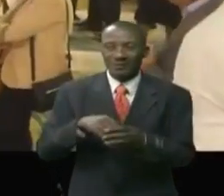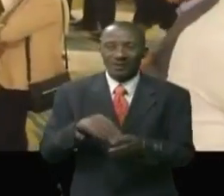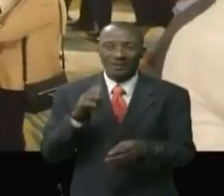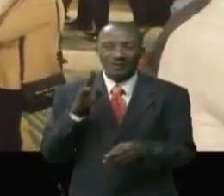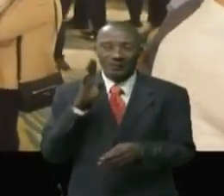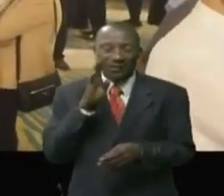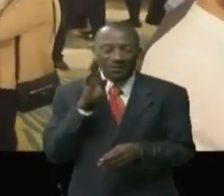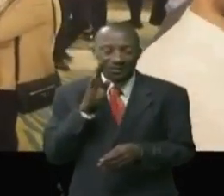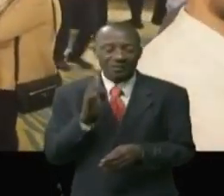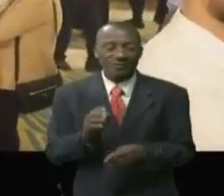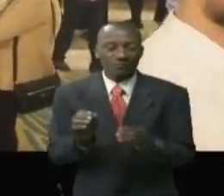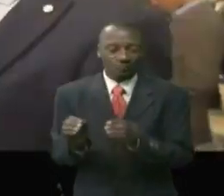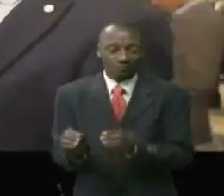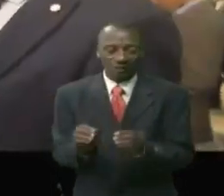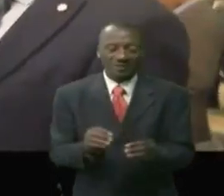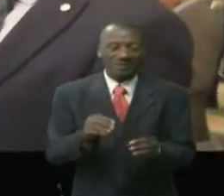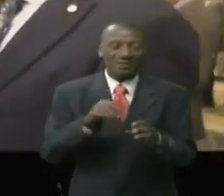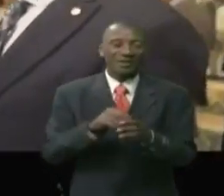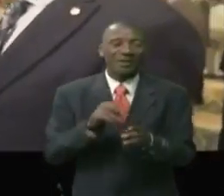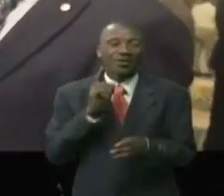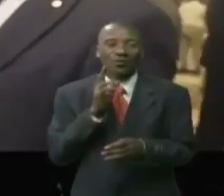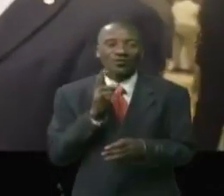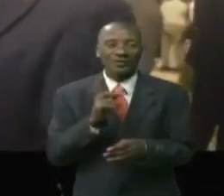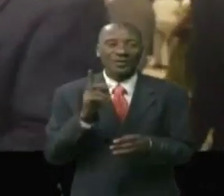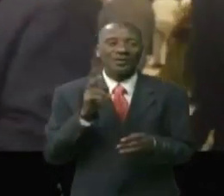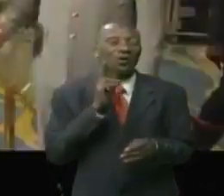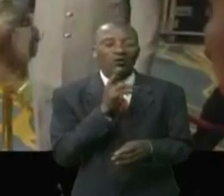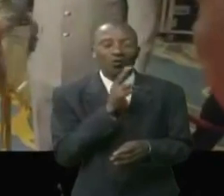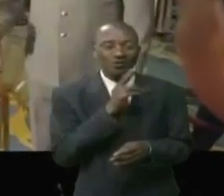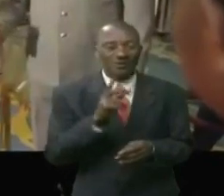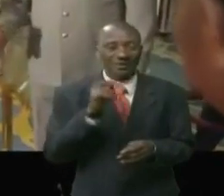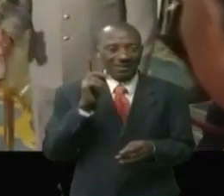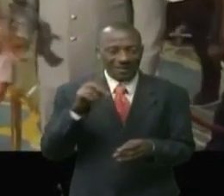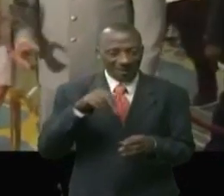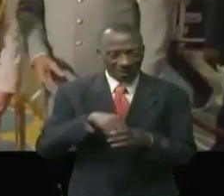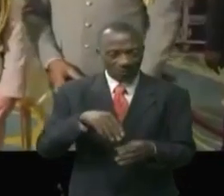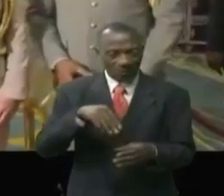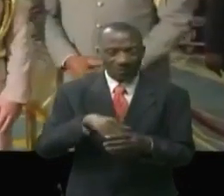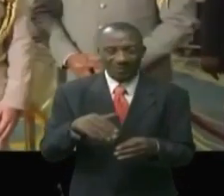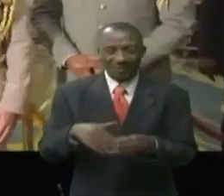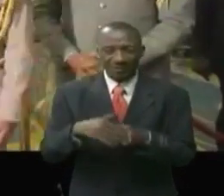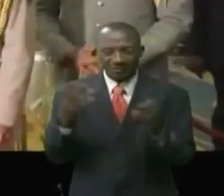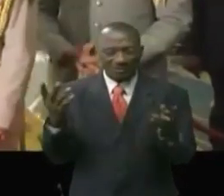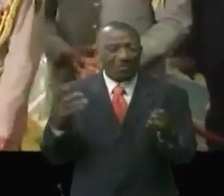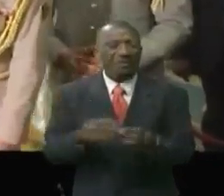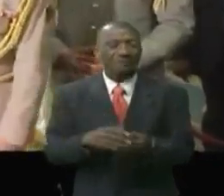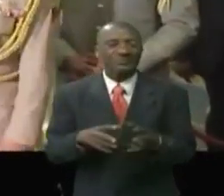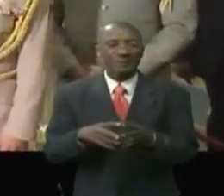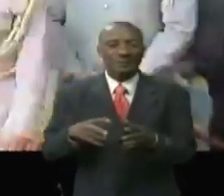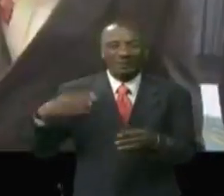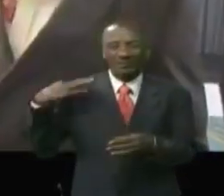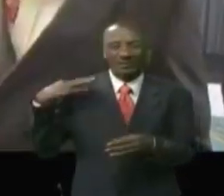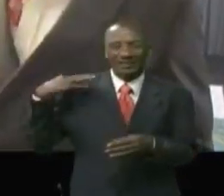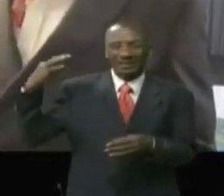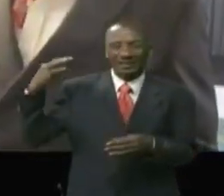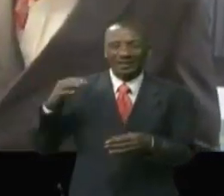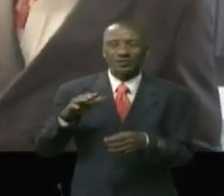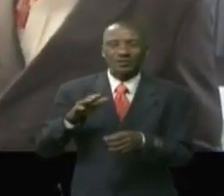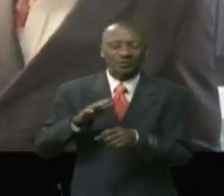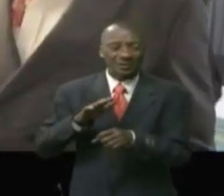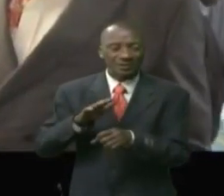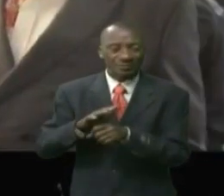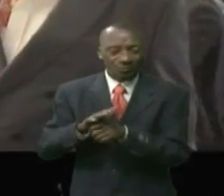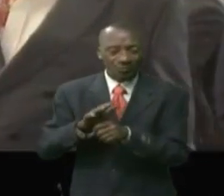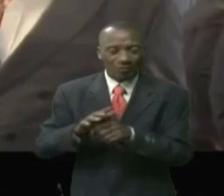l'hôtel fluve Congo à Gombé la communauté égyptienne résidant à assar les différentes délégations des corps diplomatiques des pays amis de